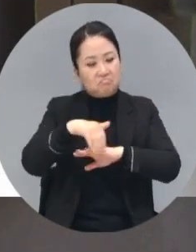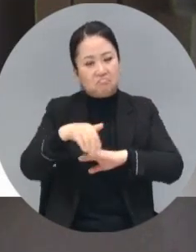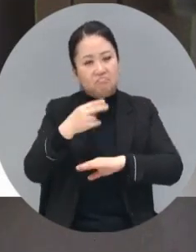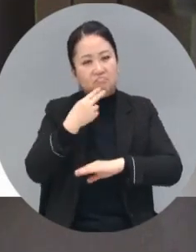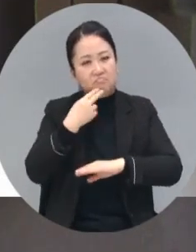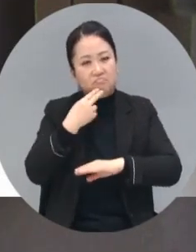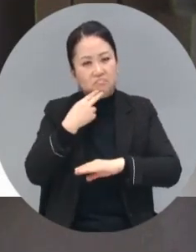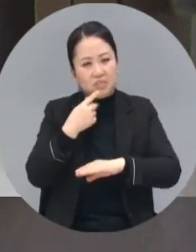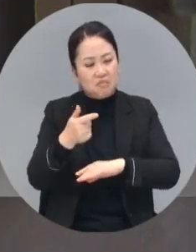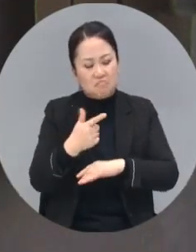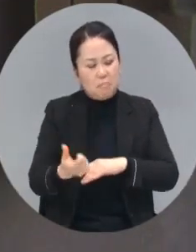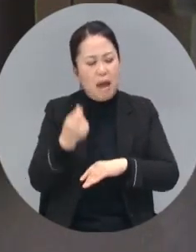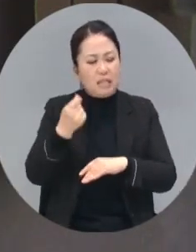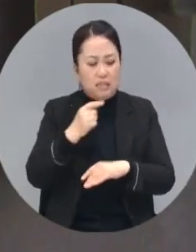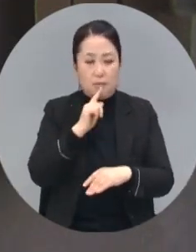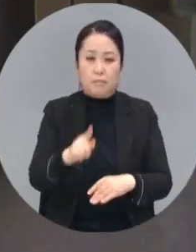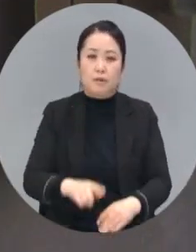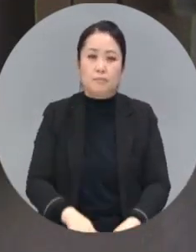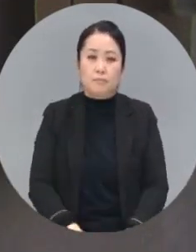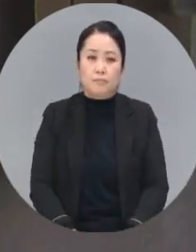견해를 나타냈습니다. 이만은 기자입니다.